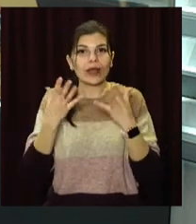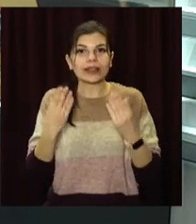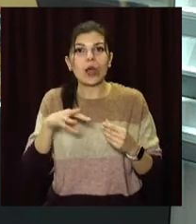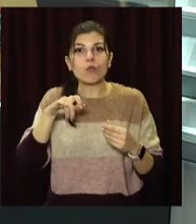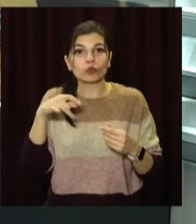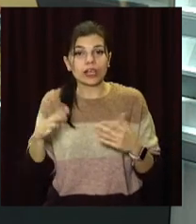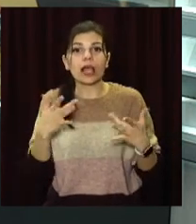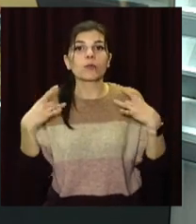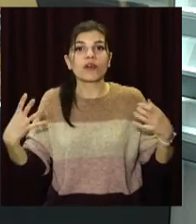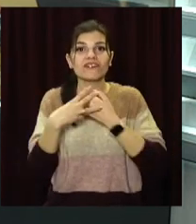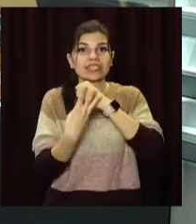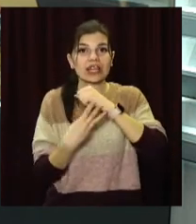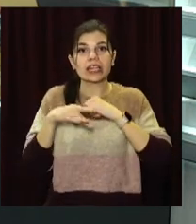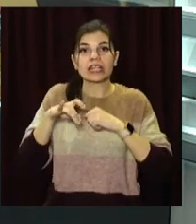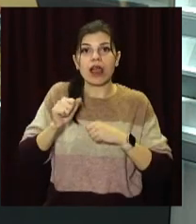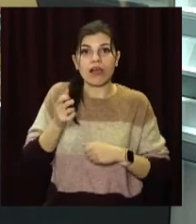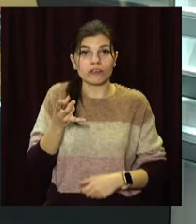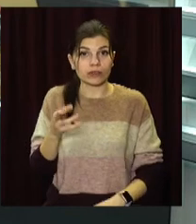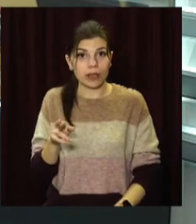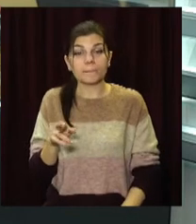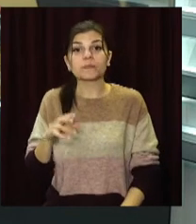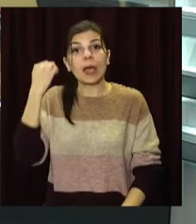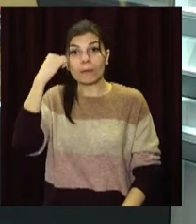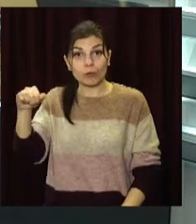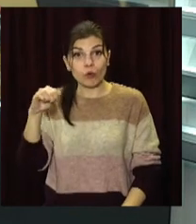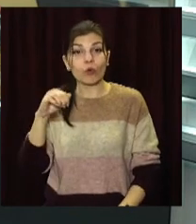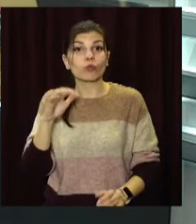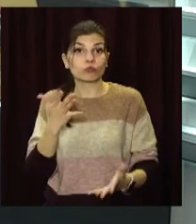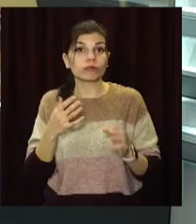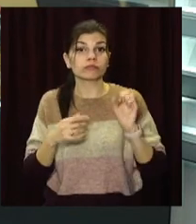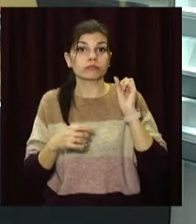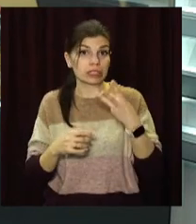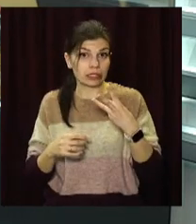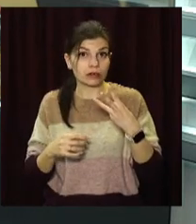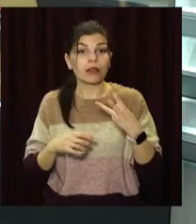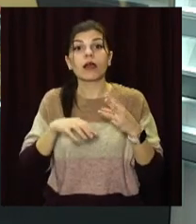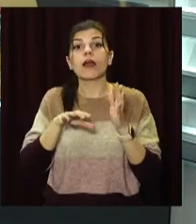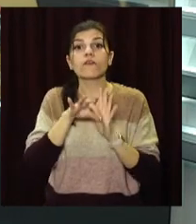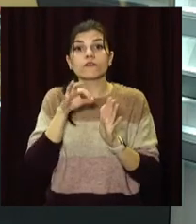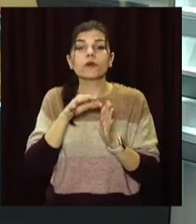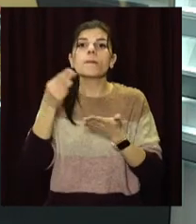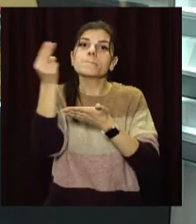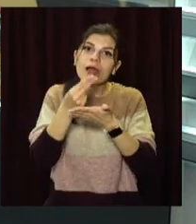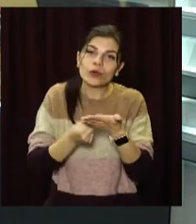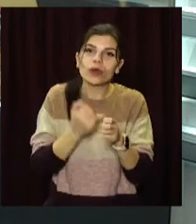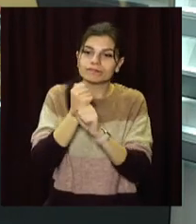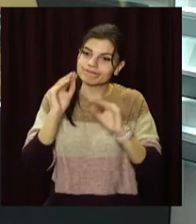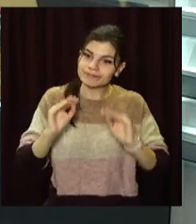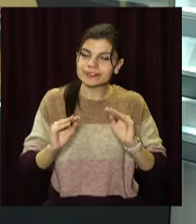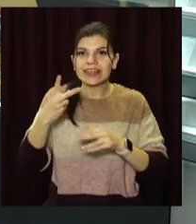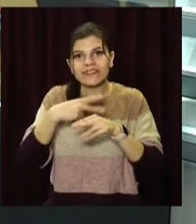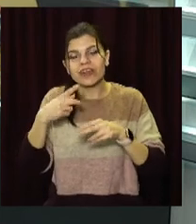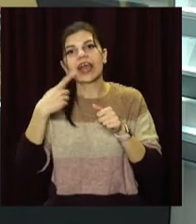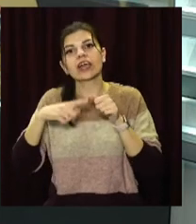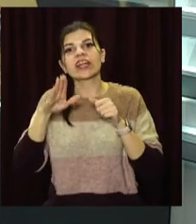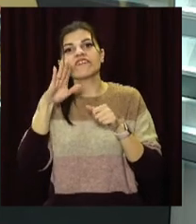музеїв, який святкують 18 травня. Переможці визначатимуть у трьох номінаціях, оцінюватимуть малюнки, поробки та вірші